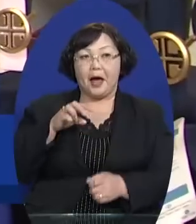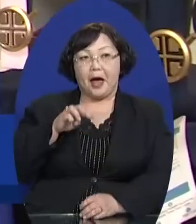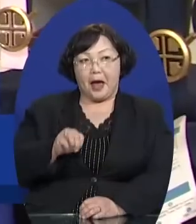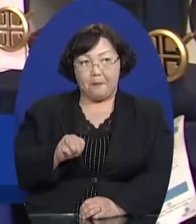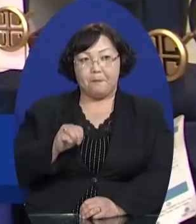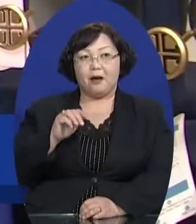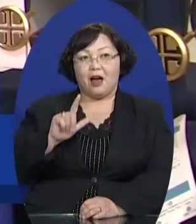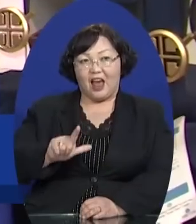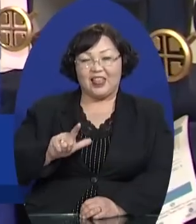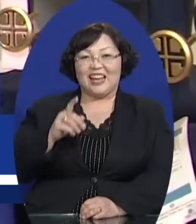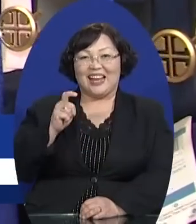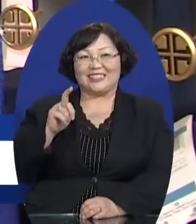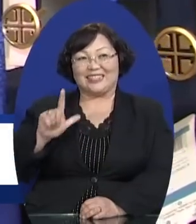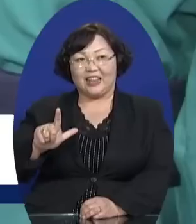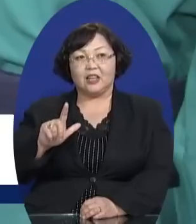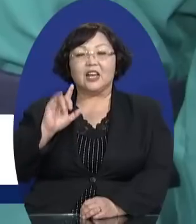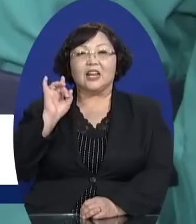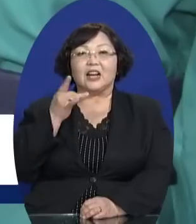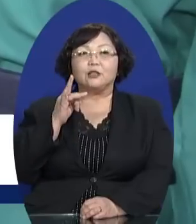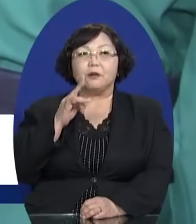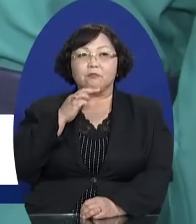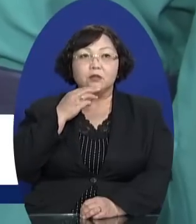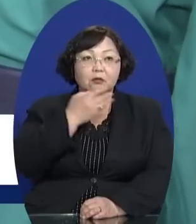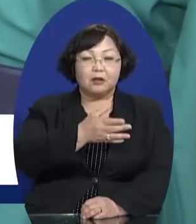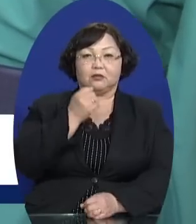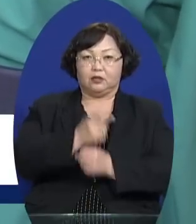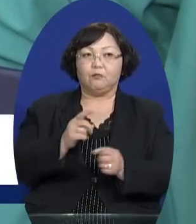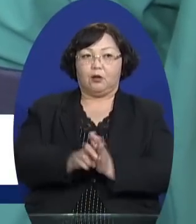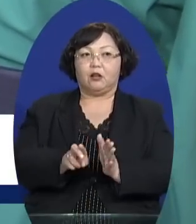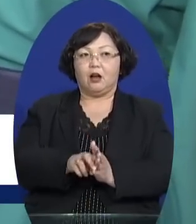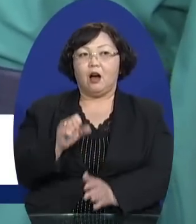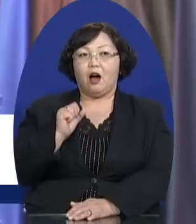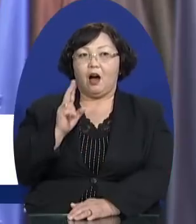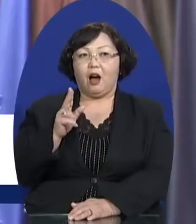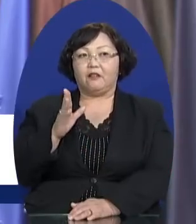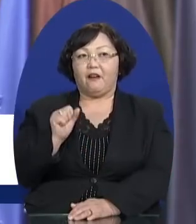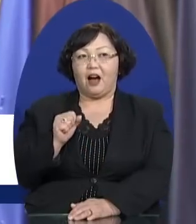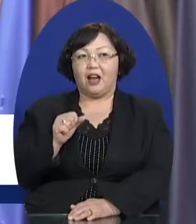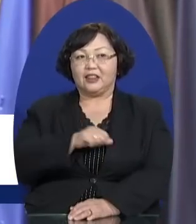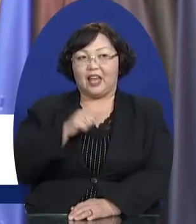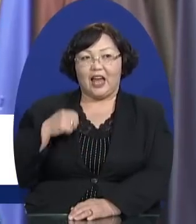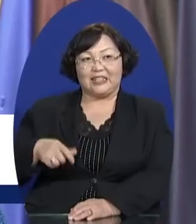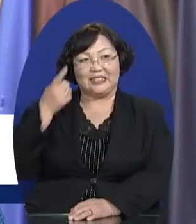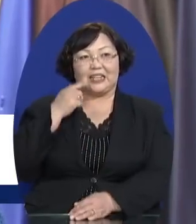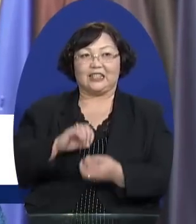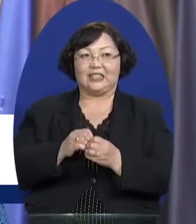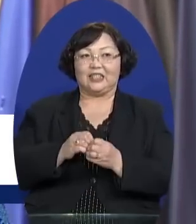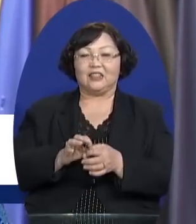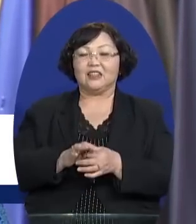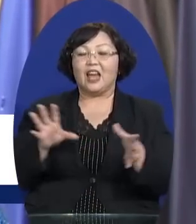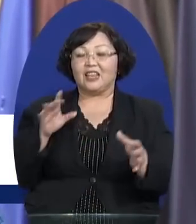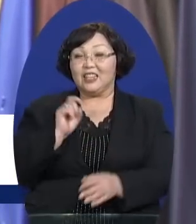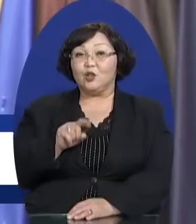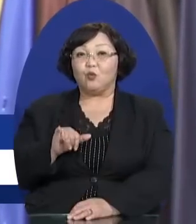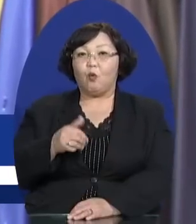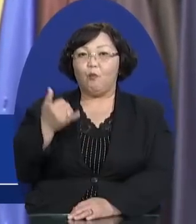XL гэх мэт арьцмаараа хилээд захиалан авах боломжтой болжээ. Аква дээл буюу ус нэвтэрдэг дээл гэж шинэ зэгээр гаргасан. За энэ маань бол